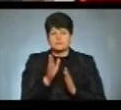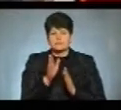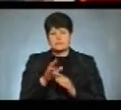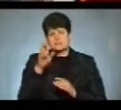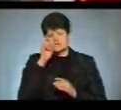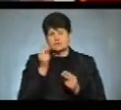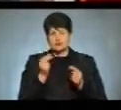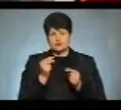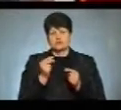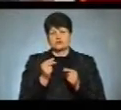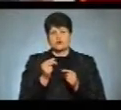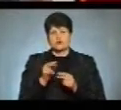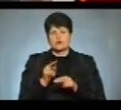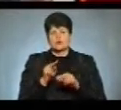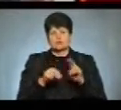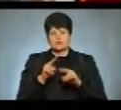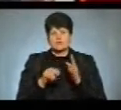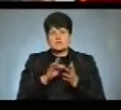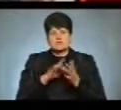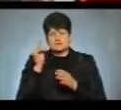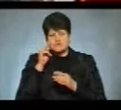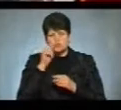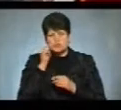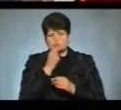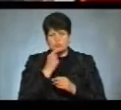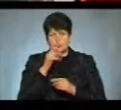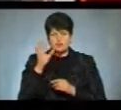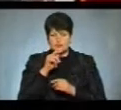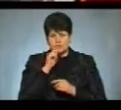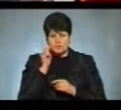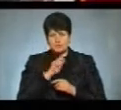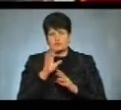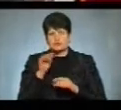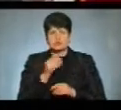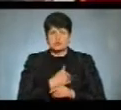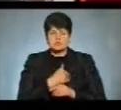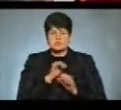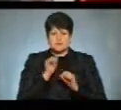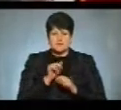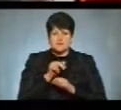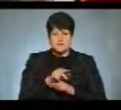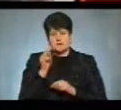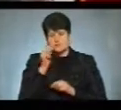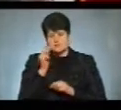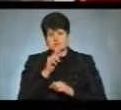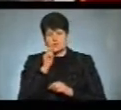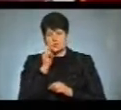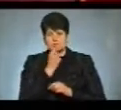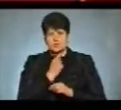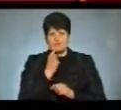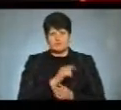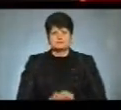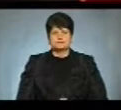побудуємо центр вивчення української мови всюди в Україні. Для того, щоб всі бажаючі могли піти і вивчити мову, щоб вільно нею користуватися, хто поки нею не